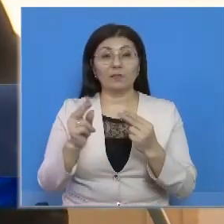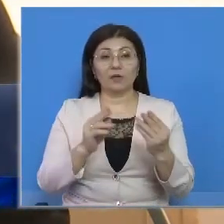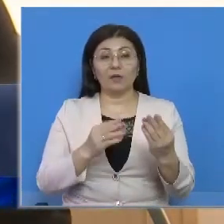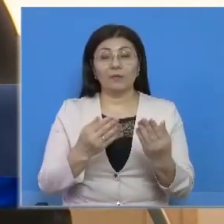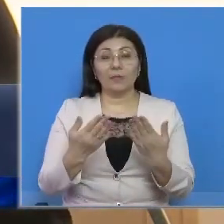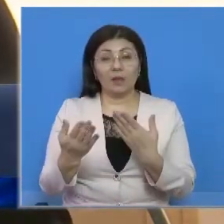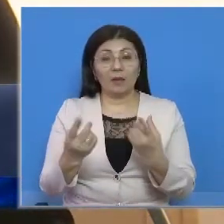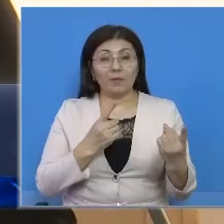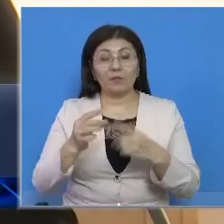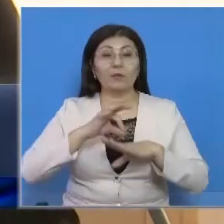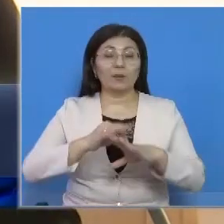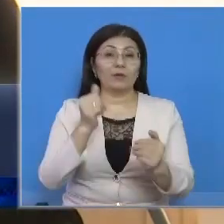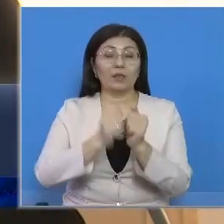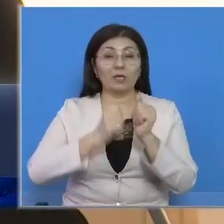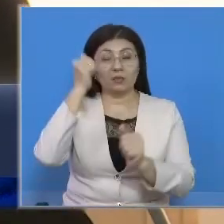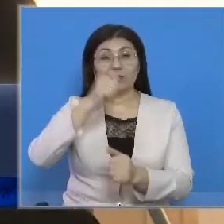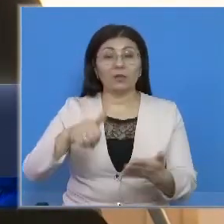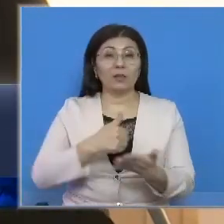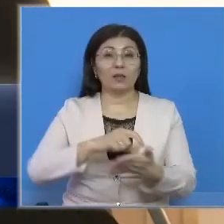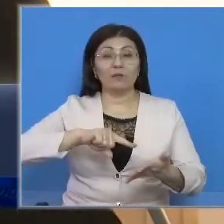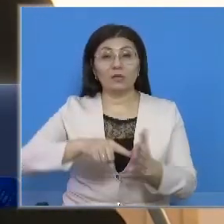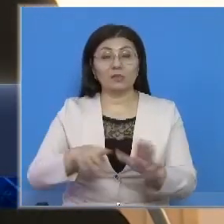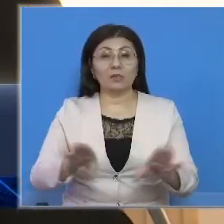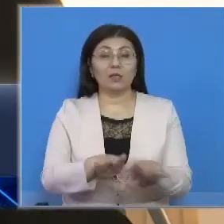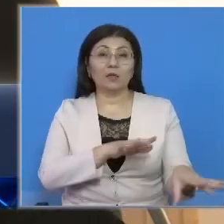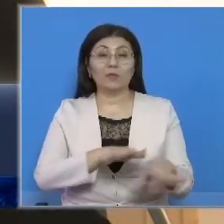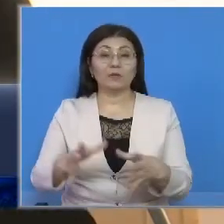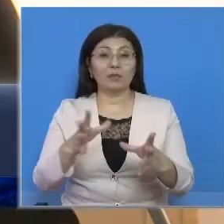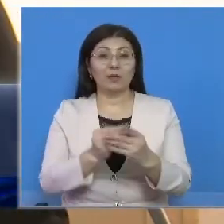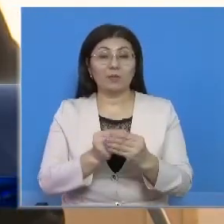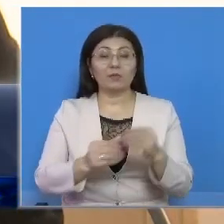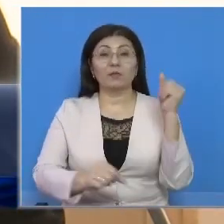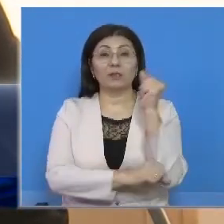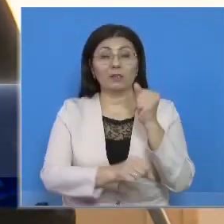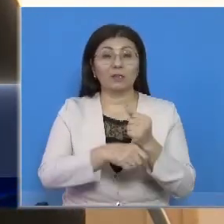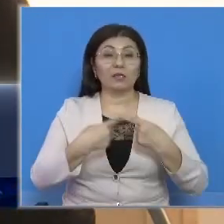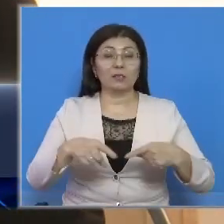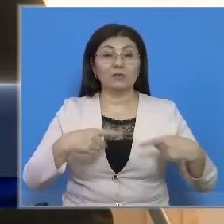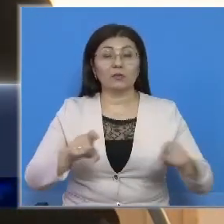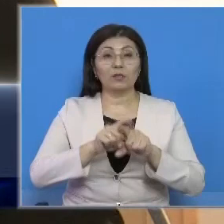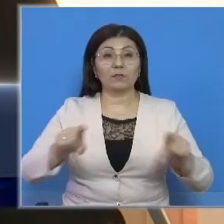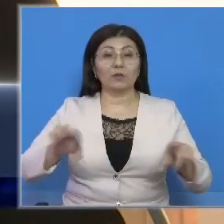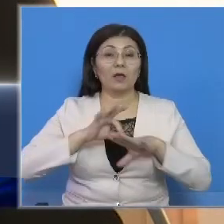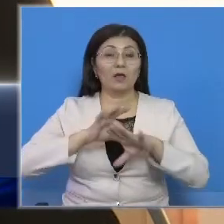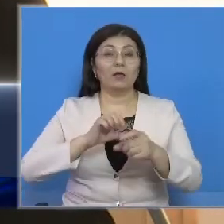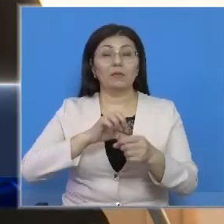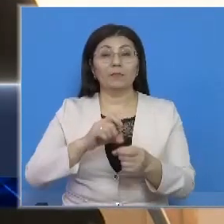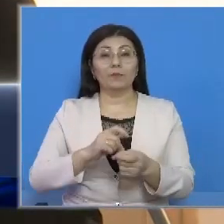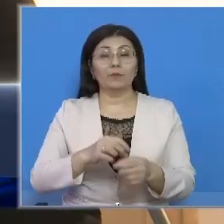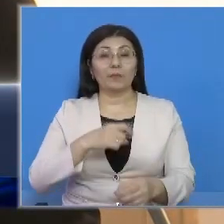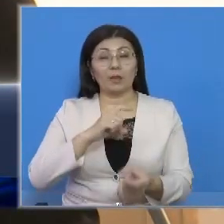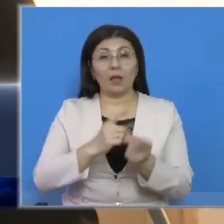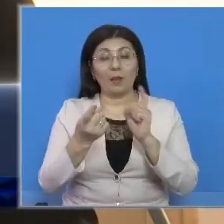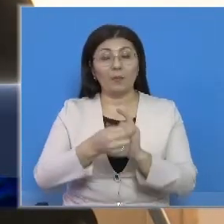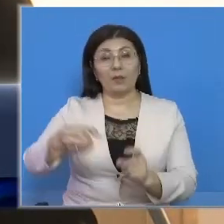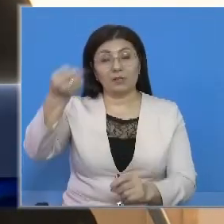проводятся ежегодно главная цель таких мероприятий присоединившись нашими коллегами из других школ провести обмен знаниями и